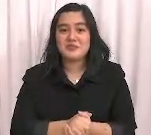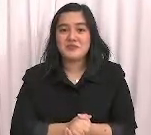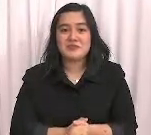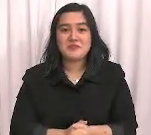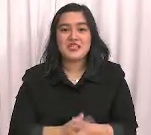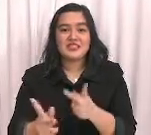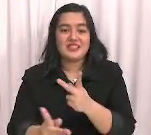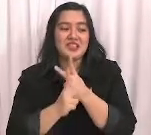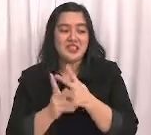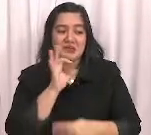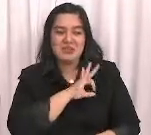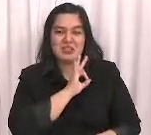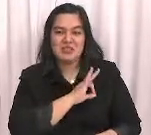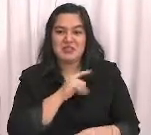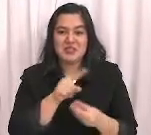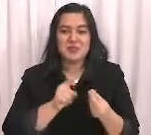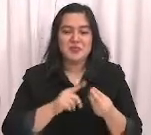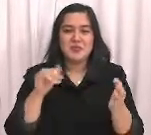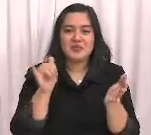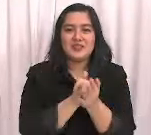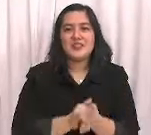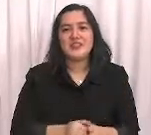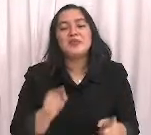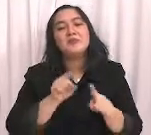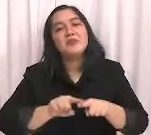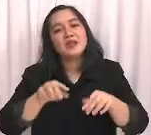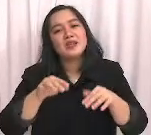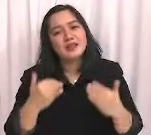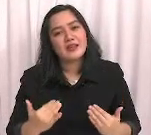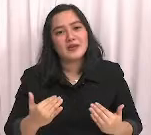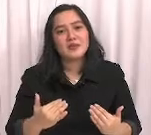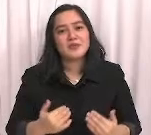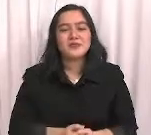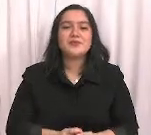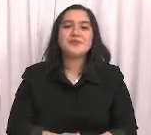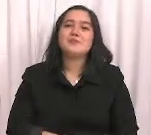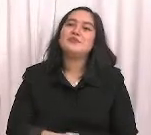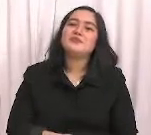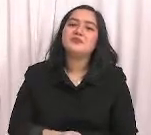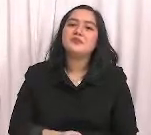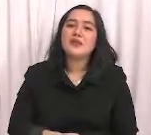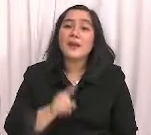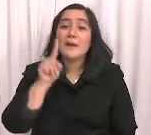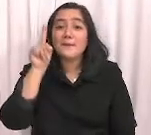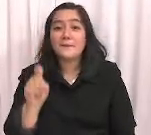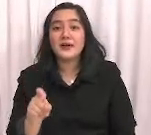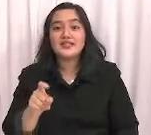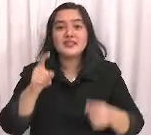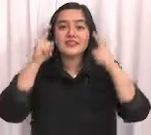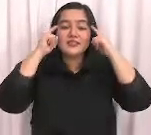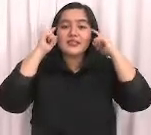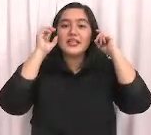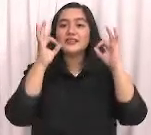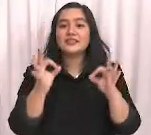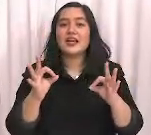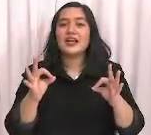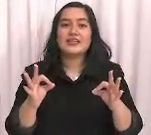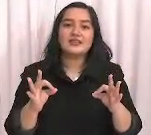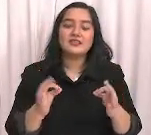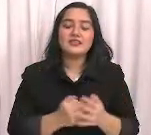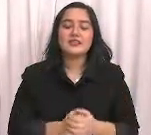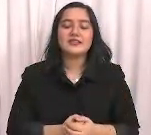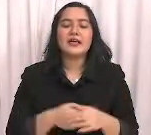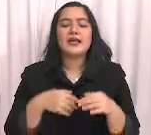nyo, pa-practice ko na sa buhay ko ngayon sapagkat ito'y Happy New Year.